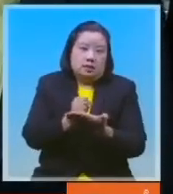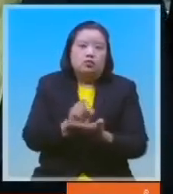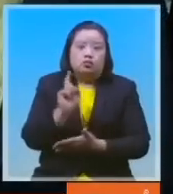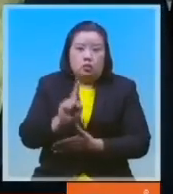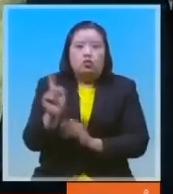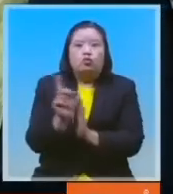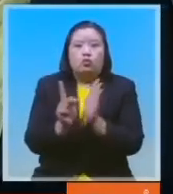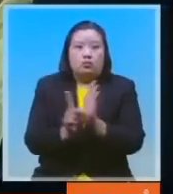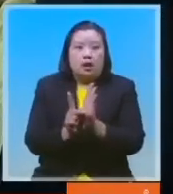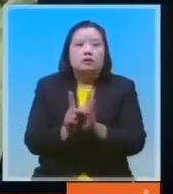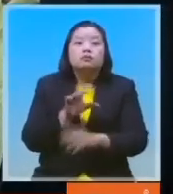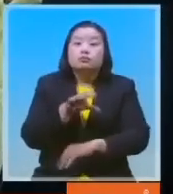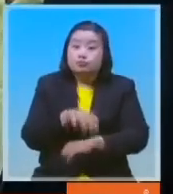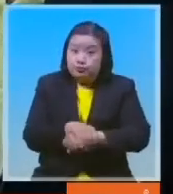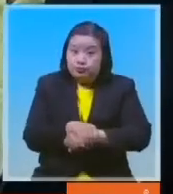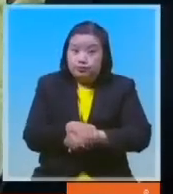ไป